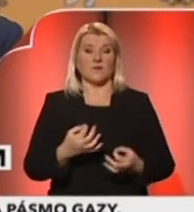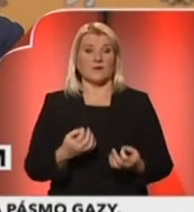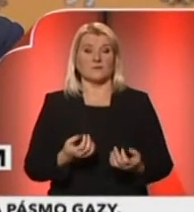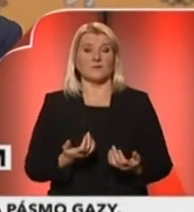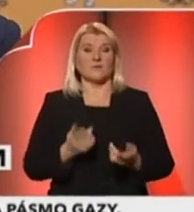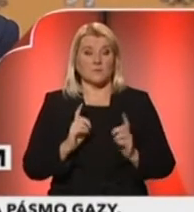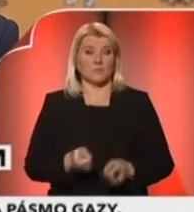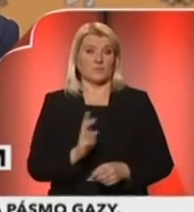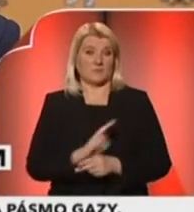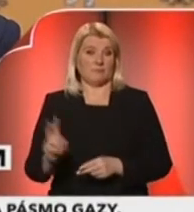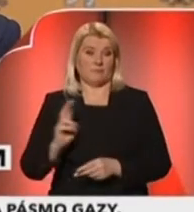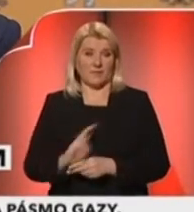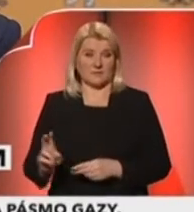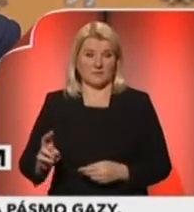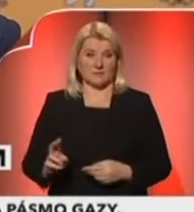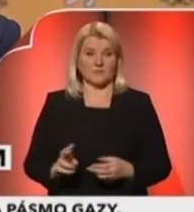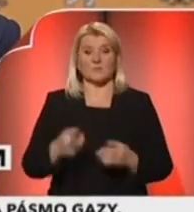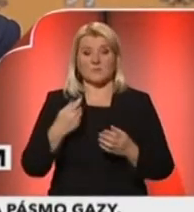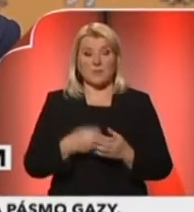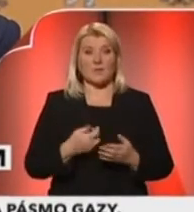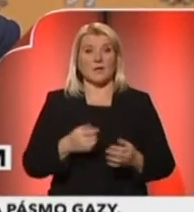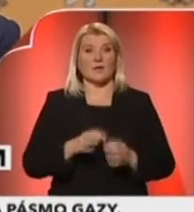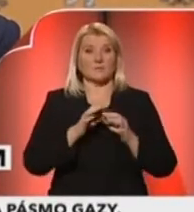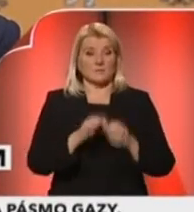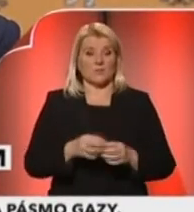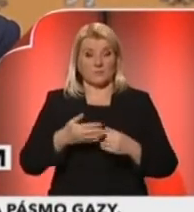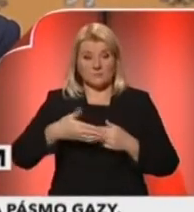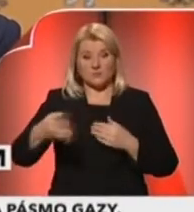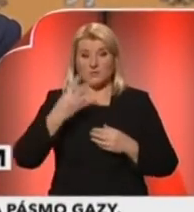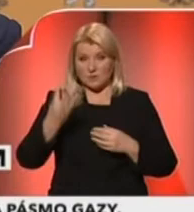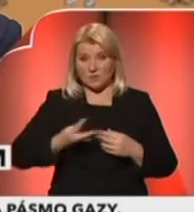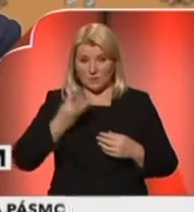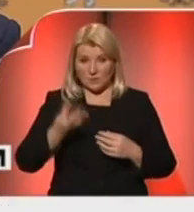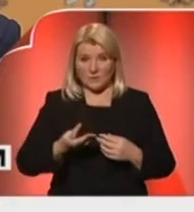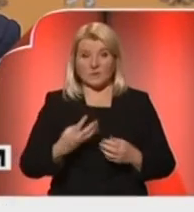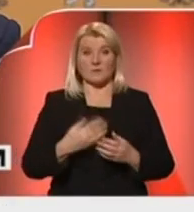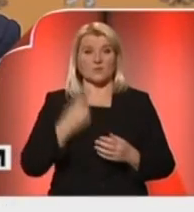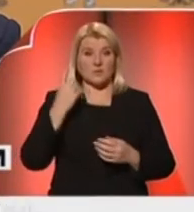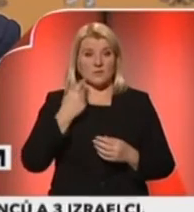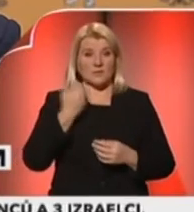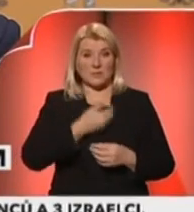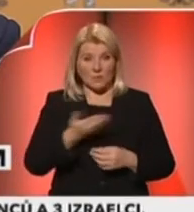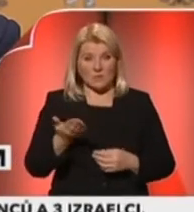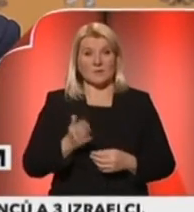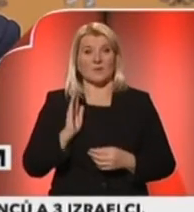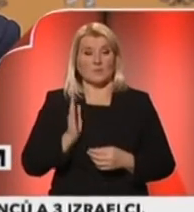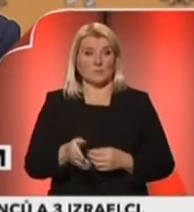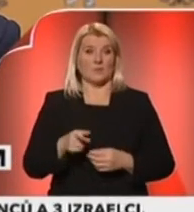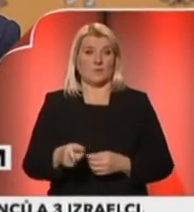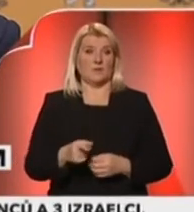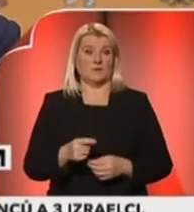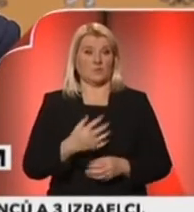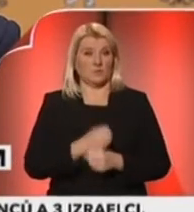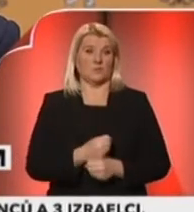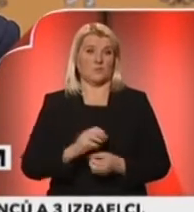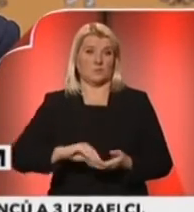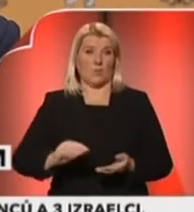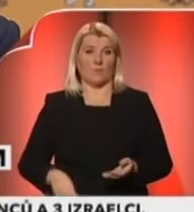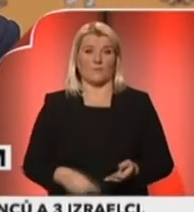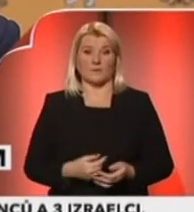se plnily. To znamená, po celé období 4 roky sociální demokraté budou tuto smlouvu